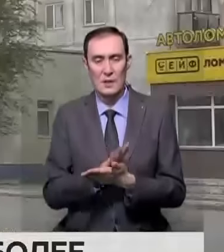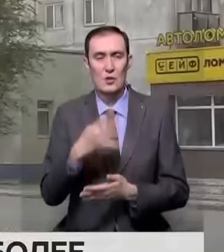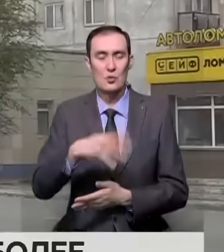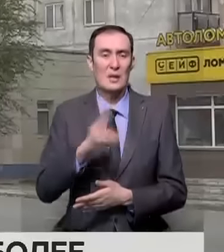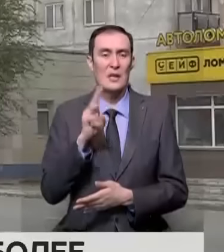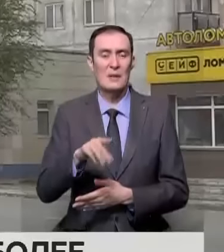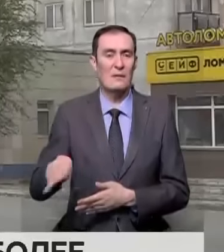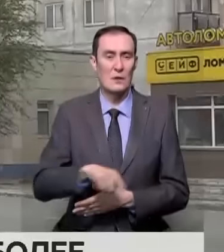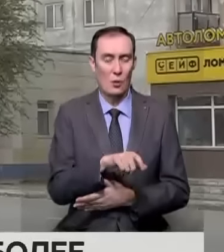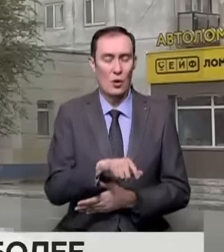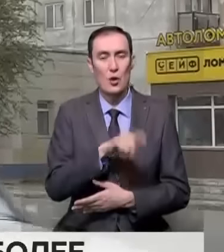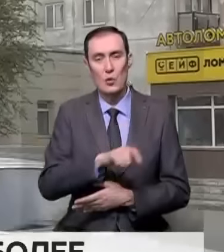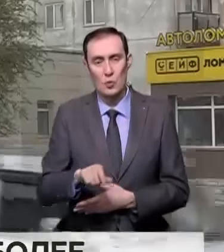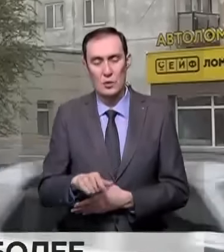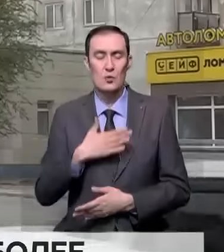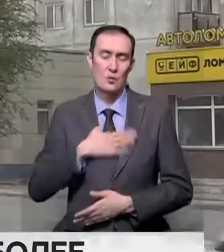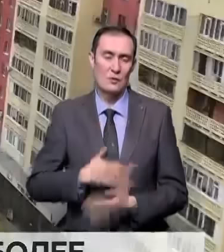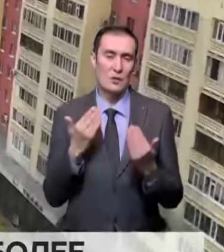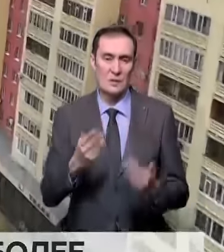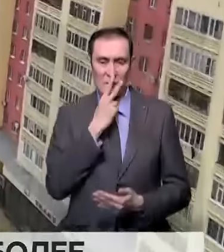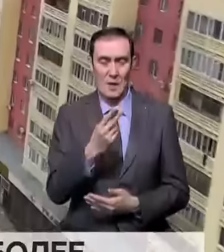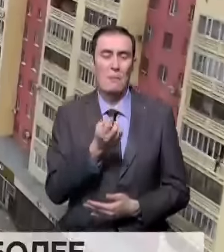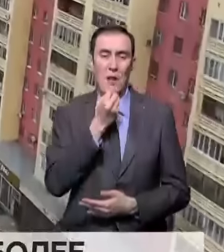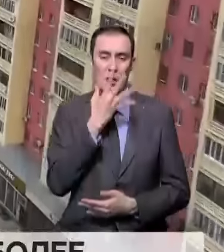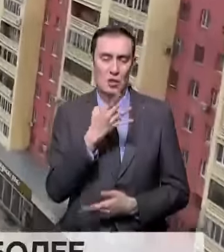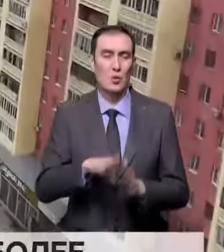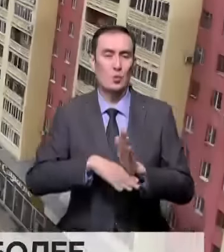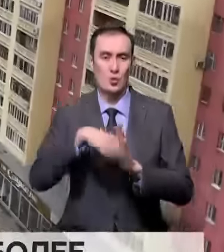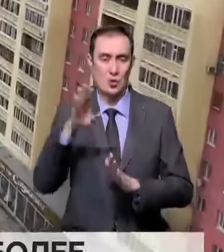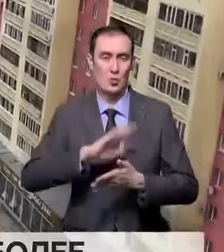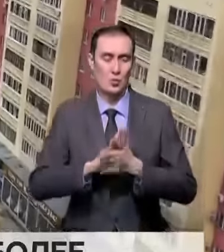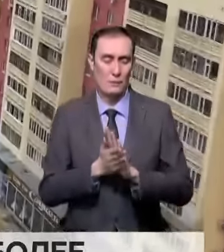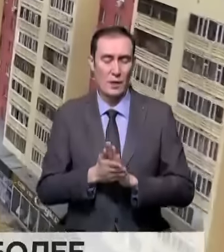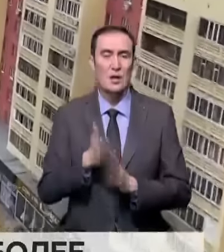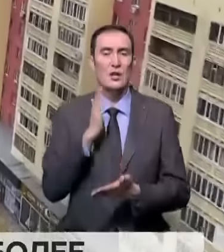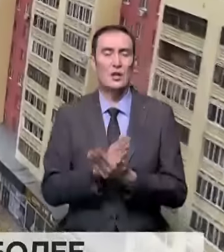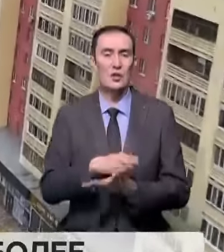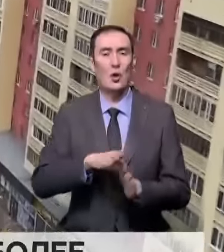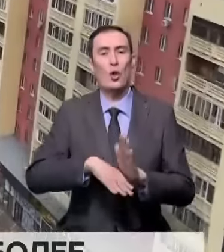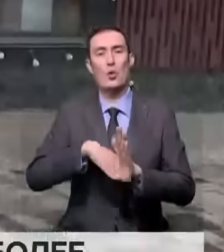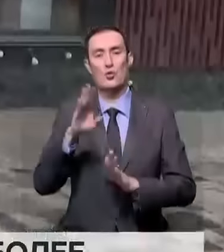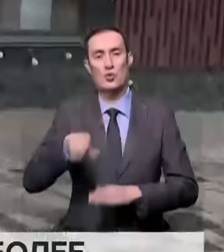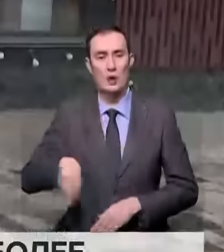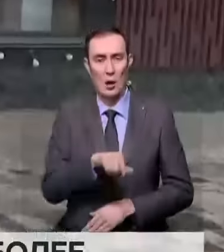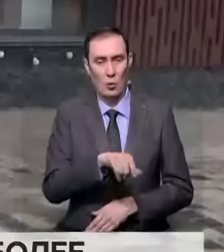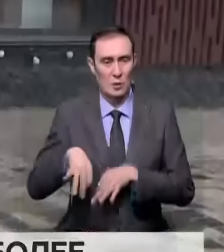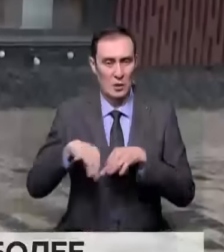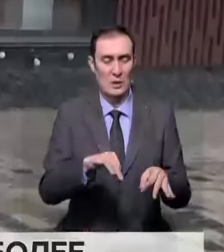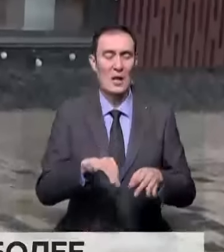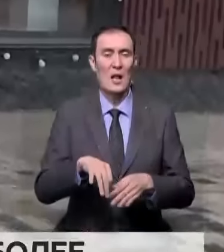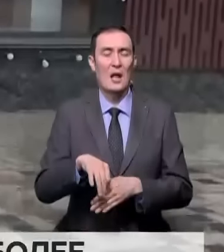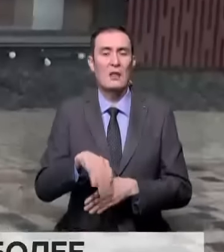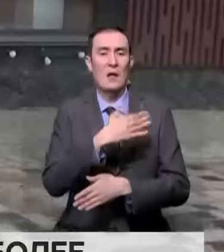километров дорог. Жители области с удовольствием отмечают положительные перемены. И дороги лучше стали, и